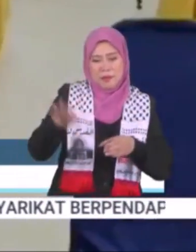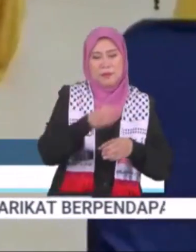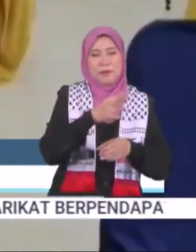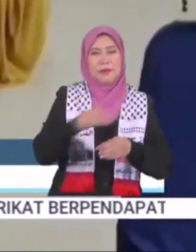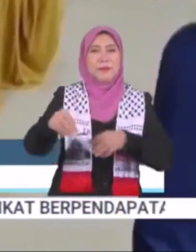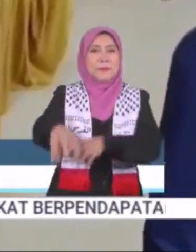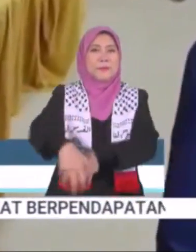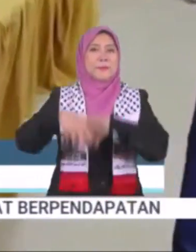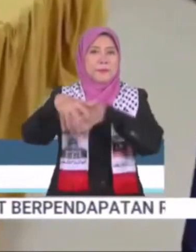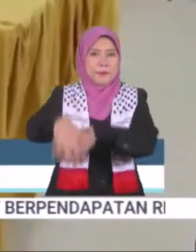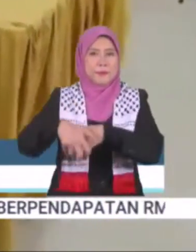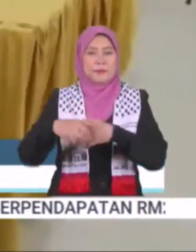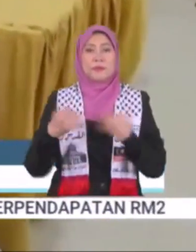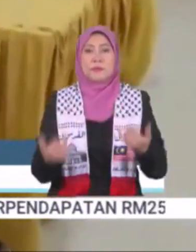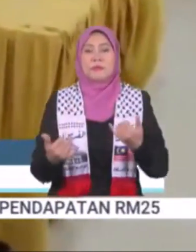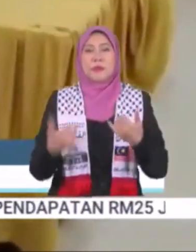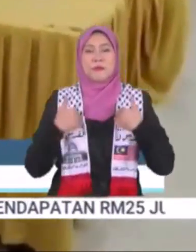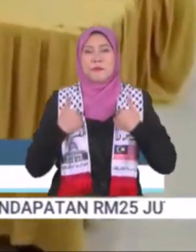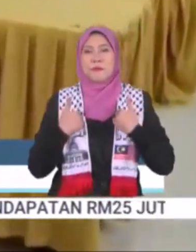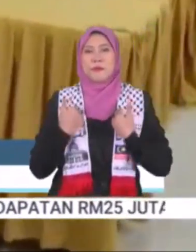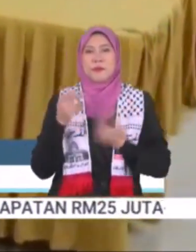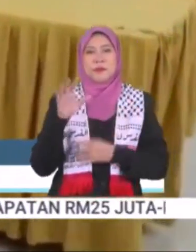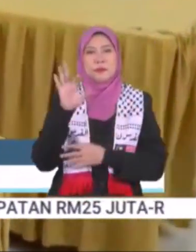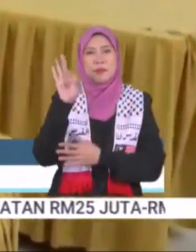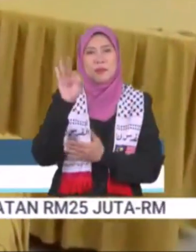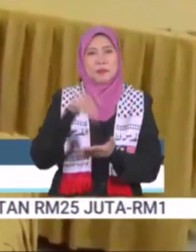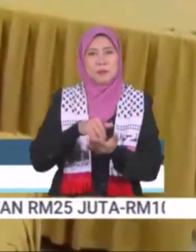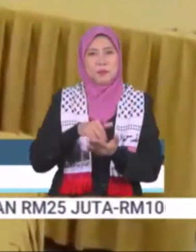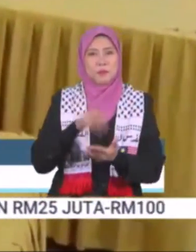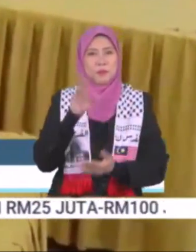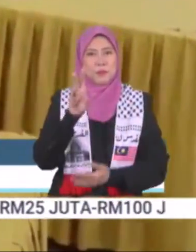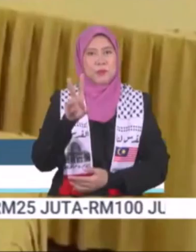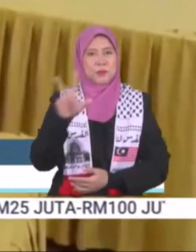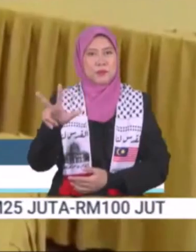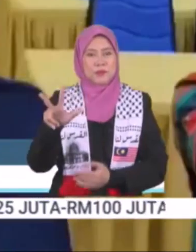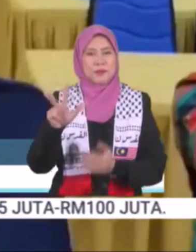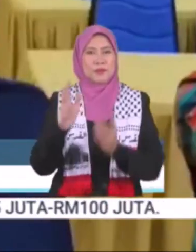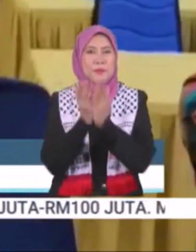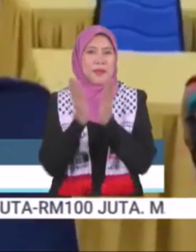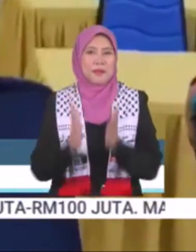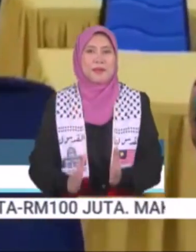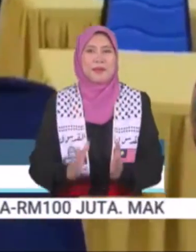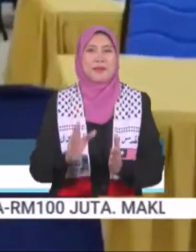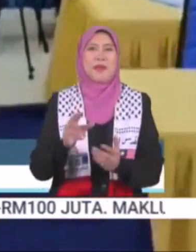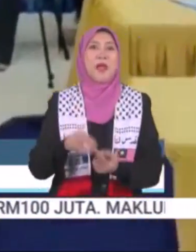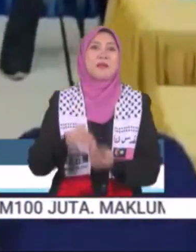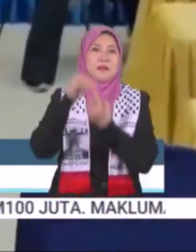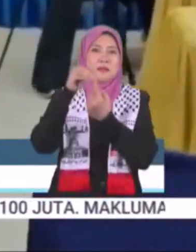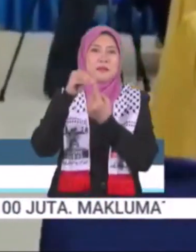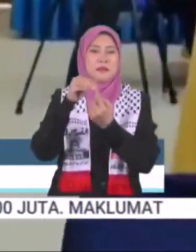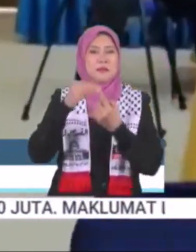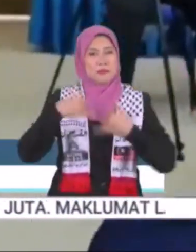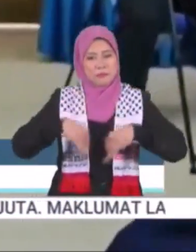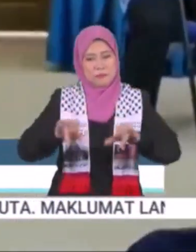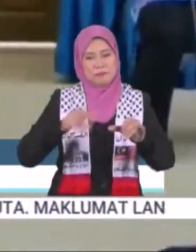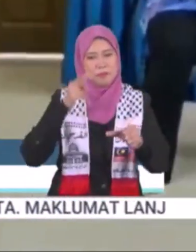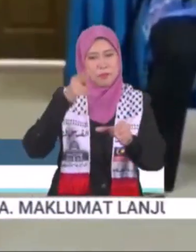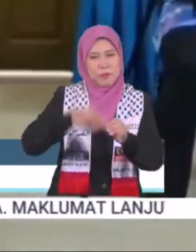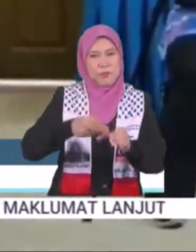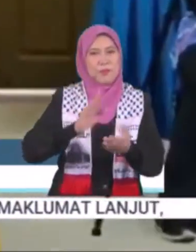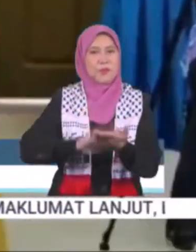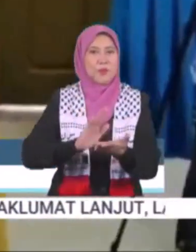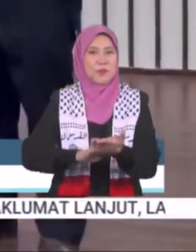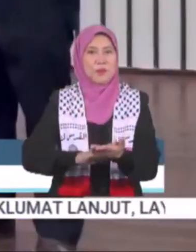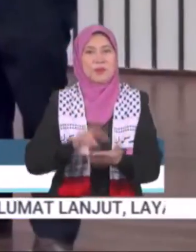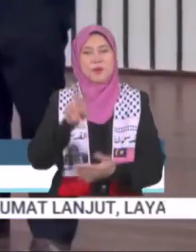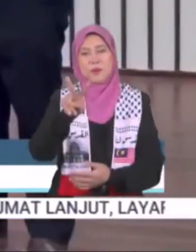dan pertanian. Ketika ini, terdapat 9,073 murid berkeperluan pendidikan khas sedang mengikuti sesi